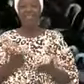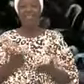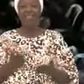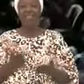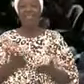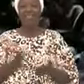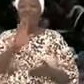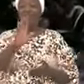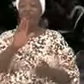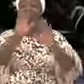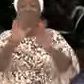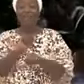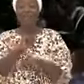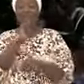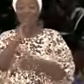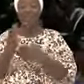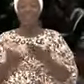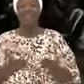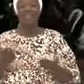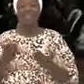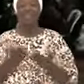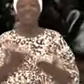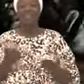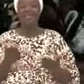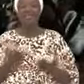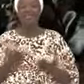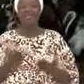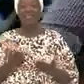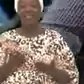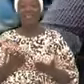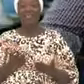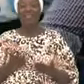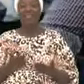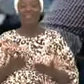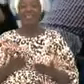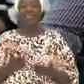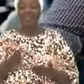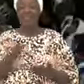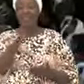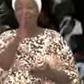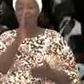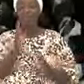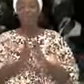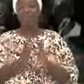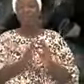on me rappelait la préparatoire